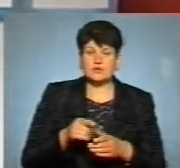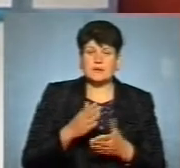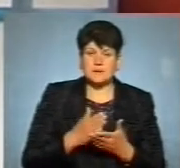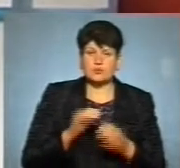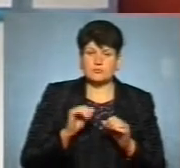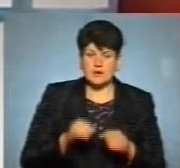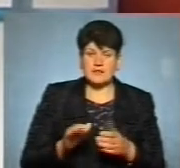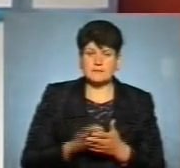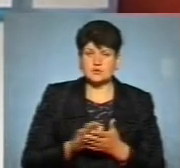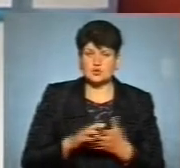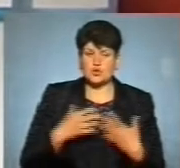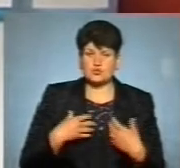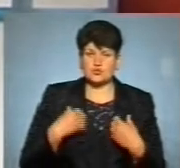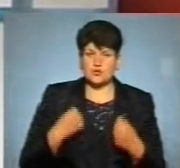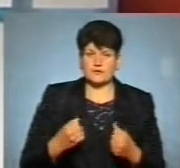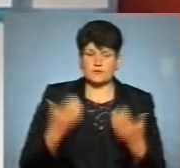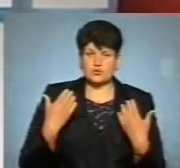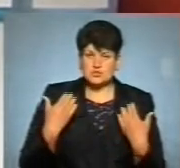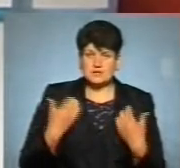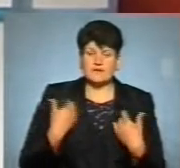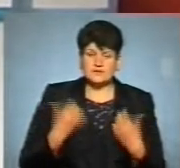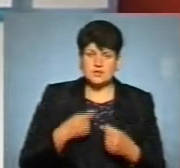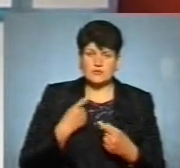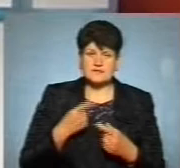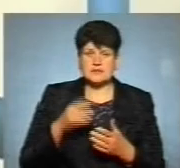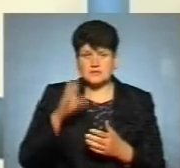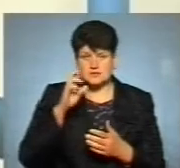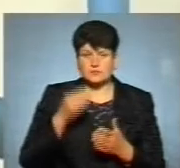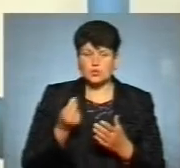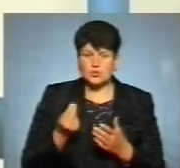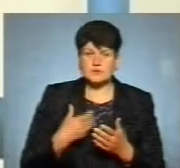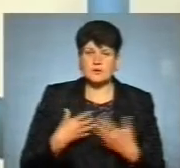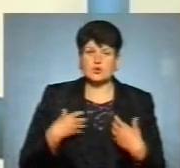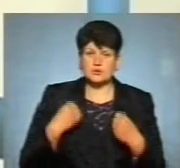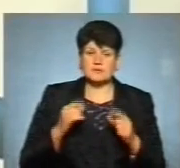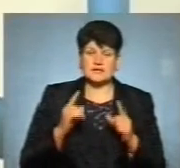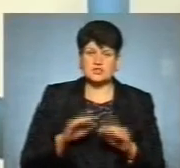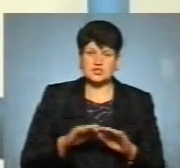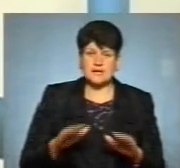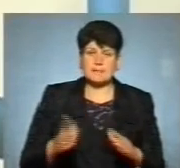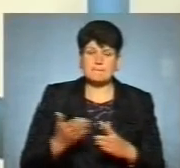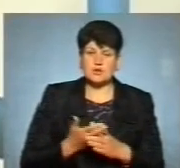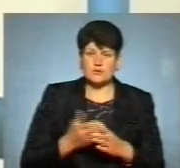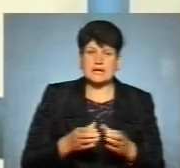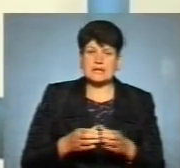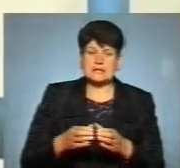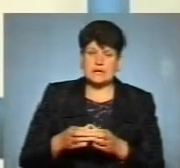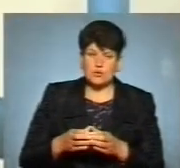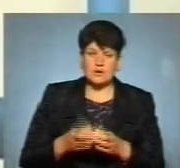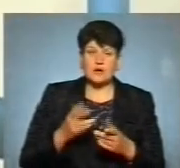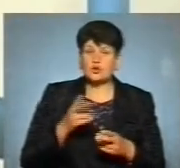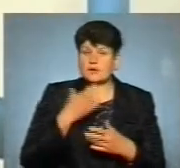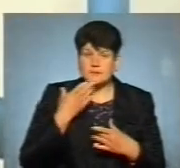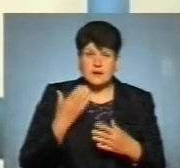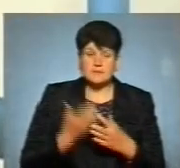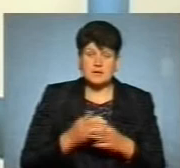на безкоштовний оздоровлений відпочинок. Як я казав, вже за бюджетні кошти ми оздоровлюємо лише дітей пільгових категорій, а якщо хто не має пільги, то